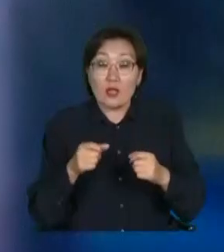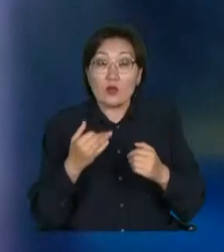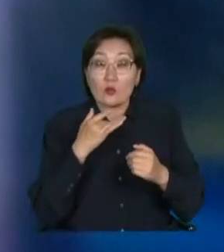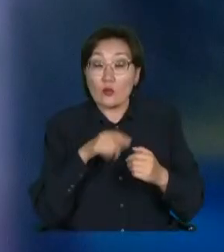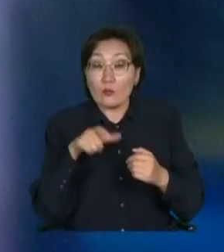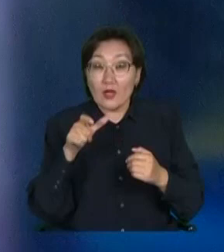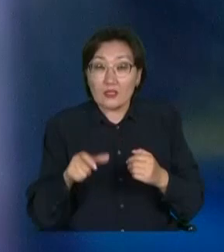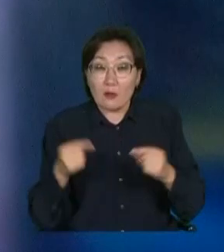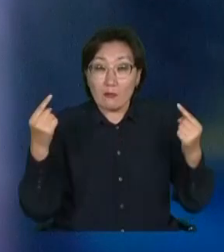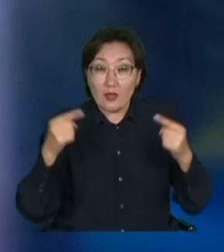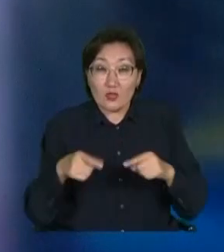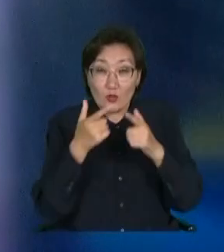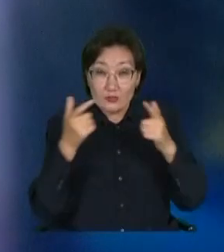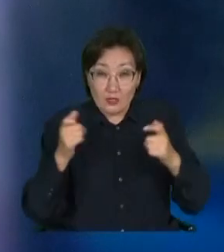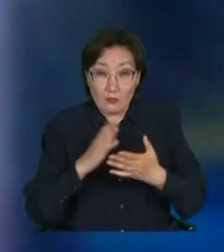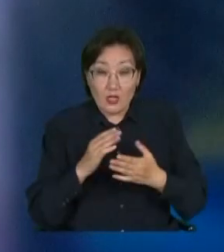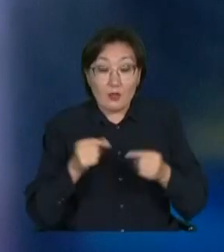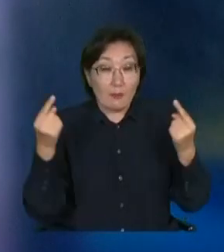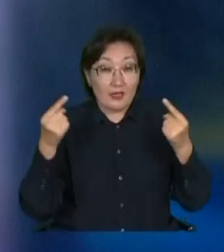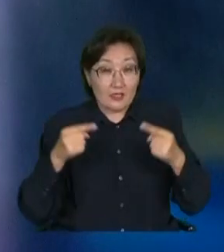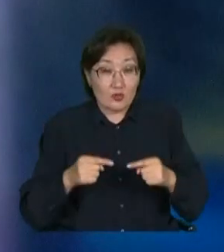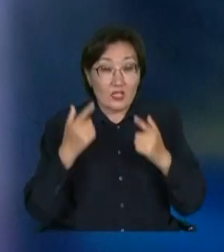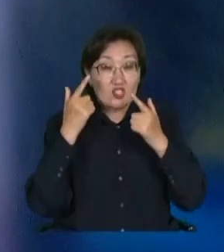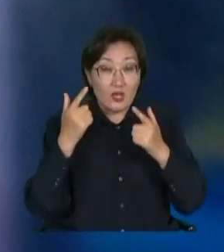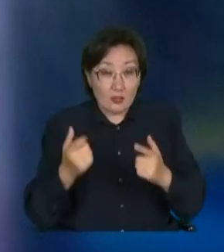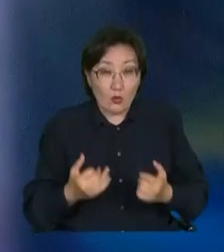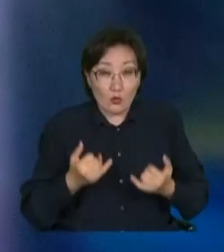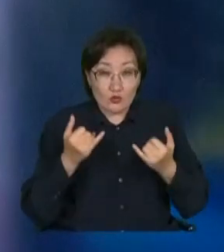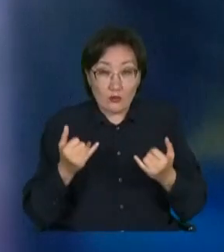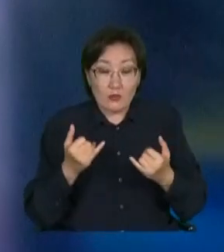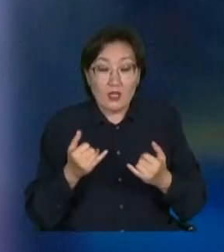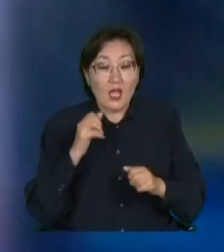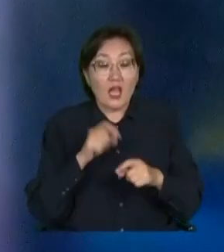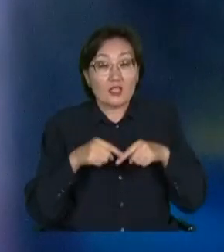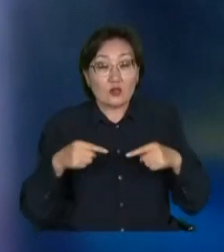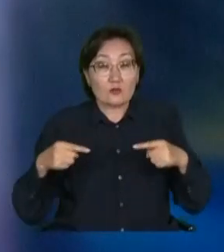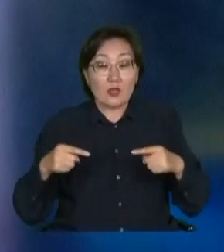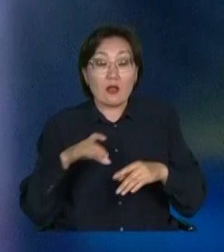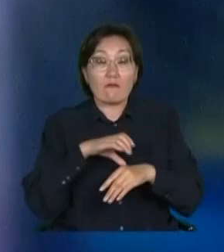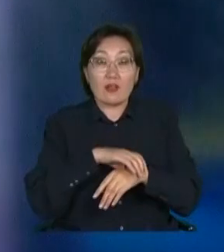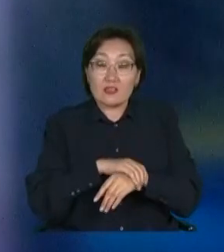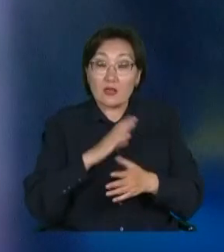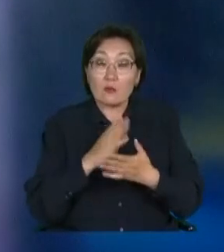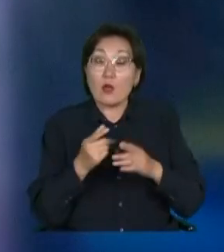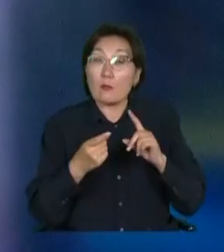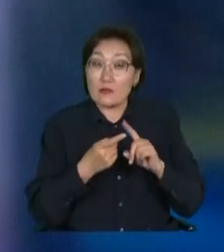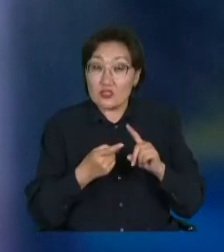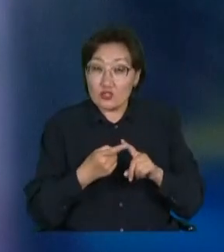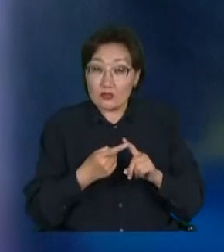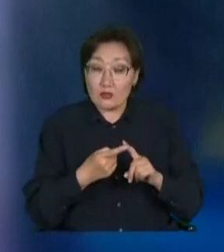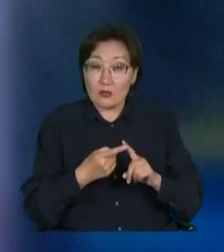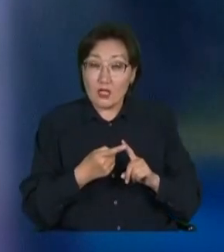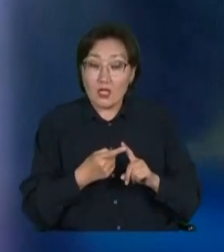банкрот деп жариялап отыр. Енді оны банкрот деп жариялау үшін оның әртүрлі факторлары болады. Біріншіден оның мысалы жаңа